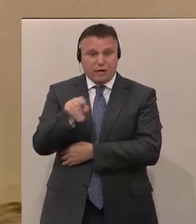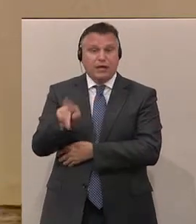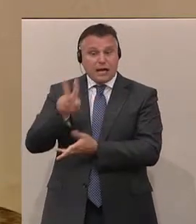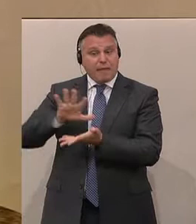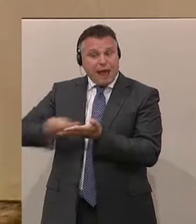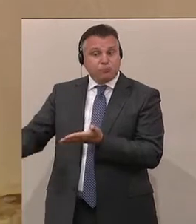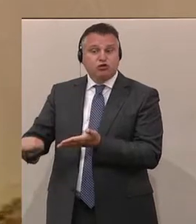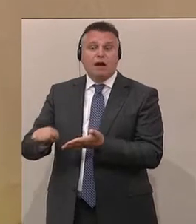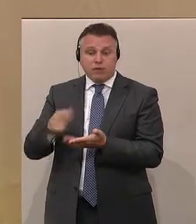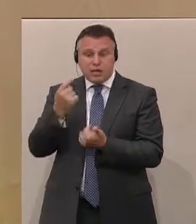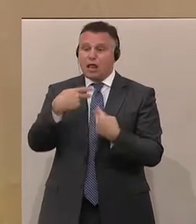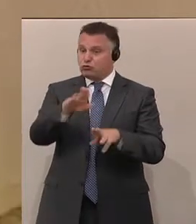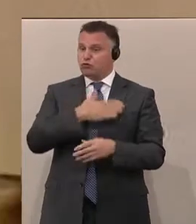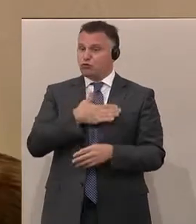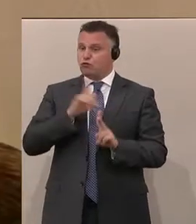abschafft.